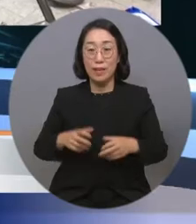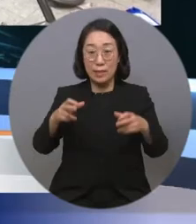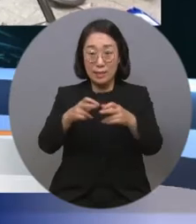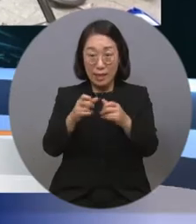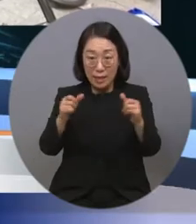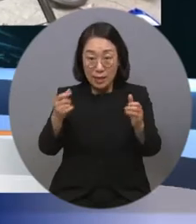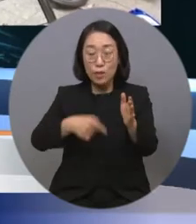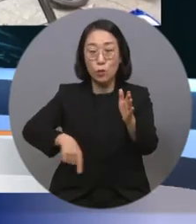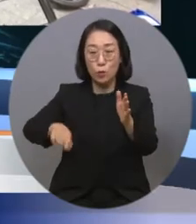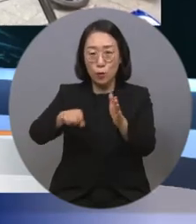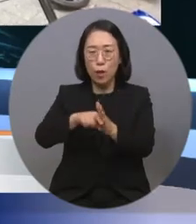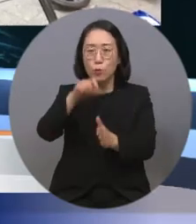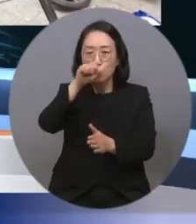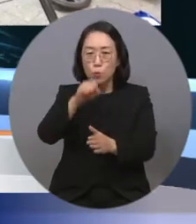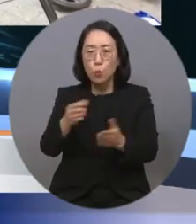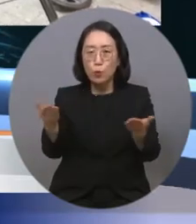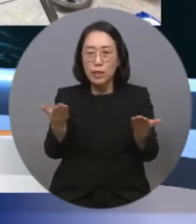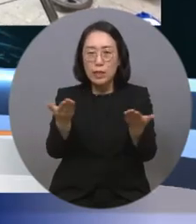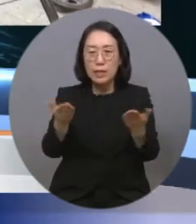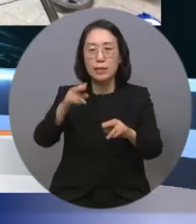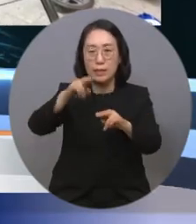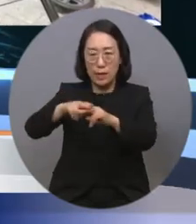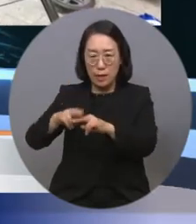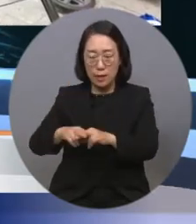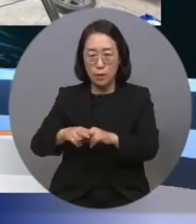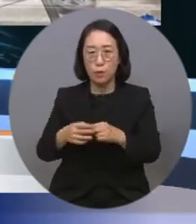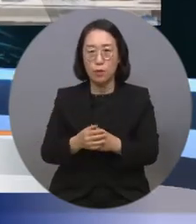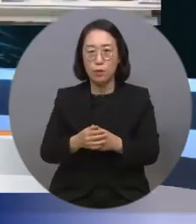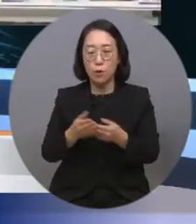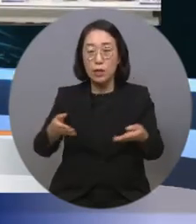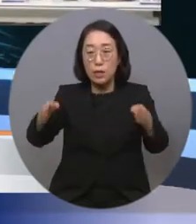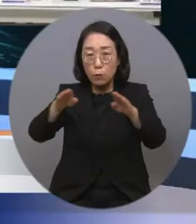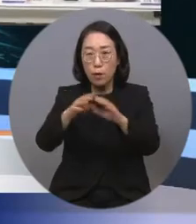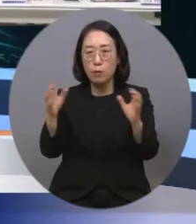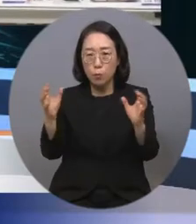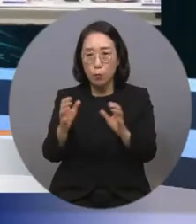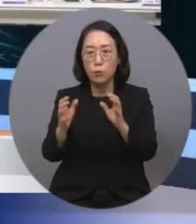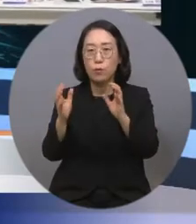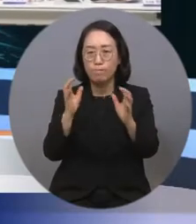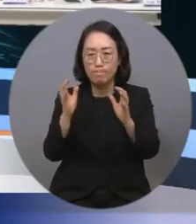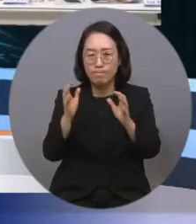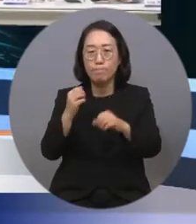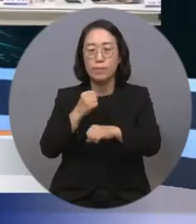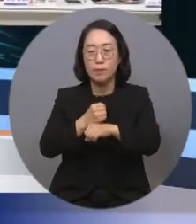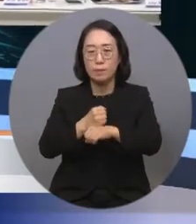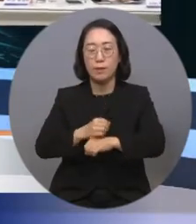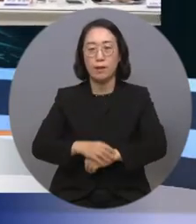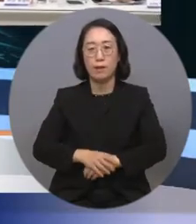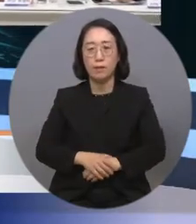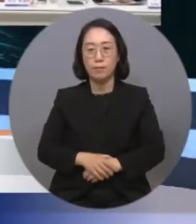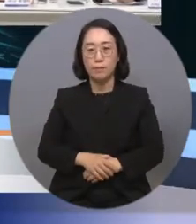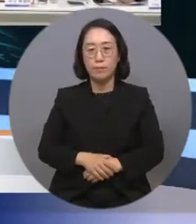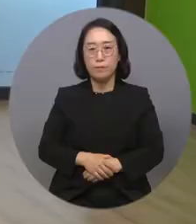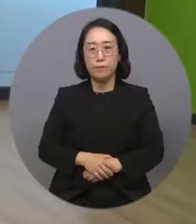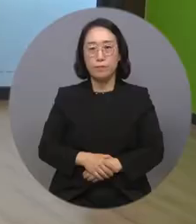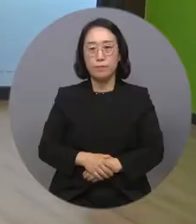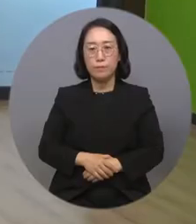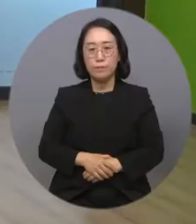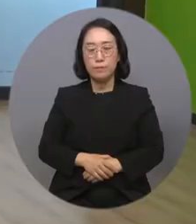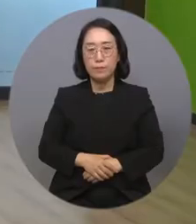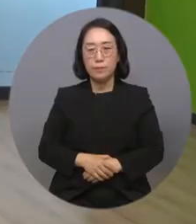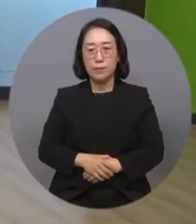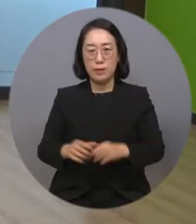장애인들을 위한 양질의 일자리를 위해 관계기관이 머리를 맞댔습니다. 보도에 정우선 기자입니다.